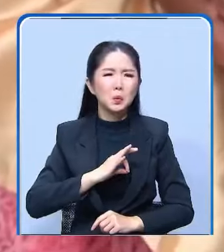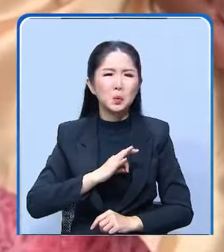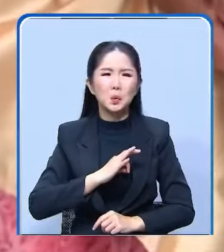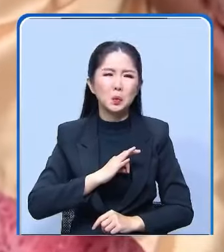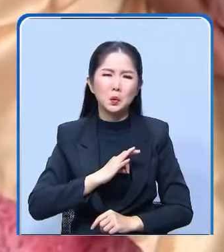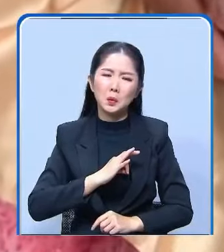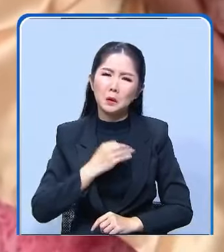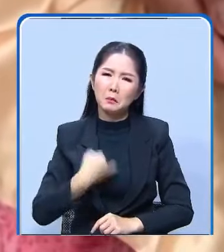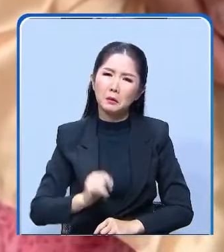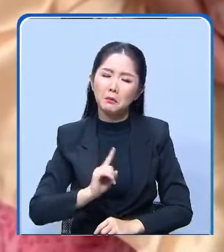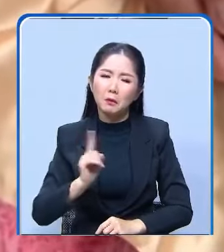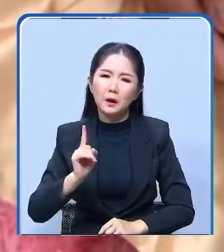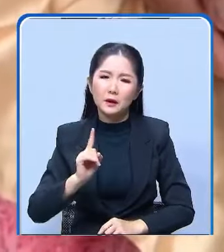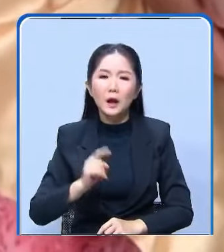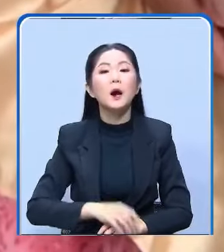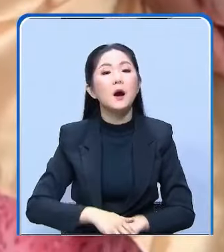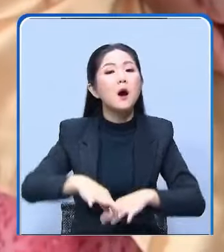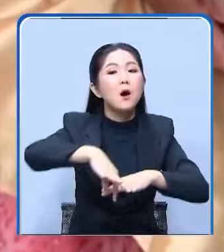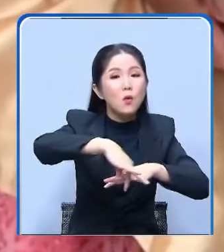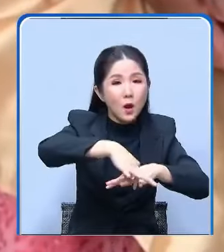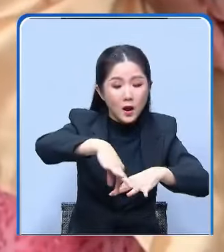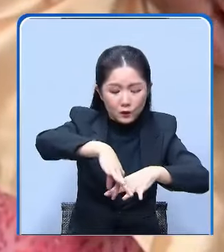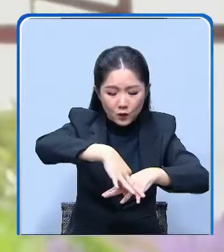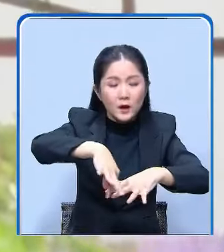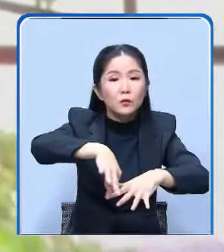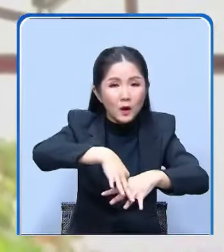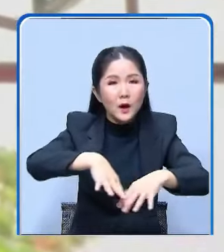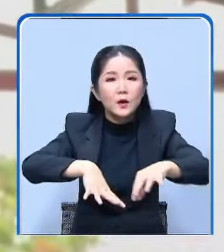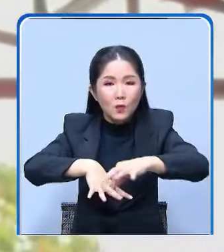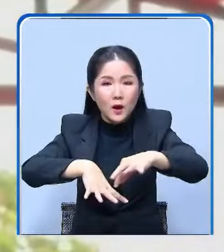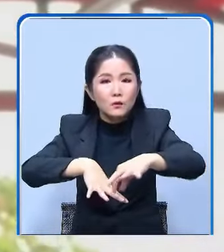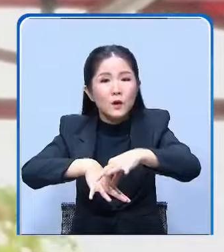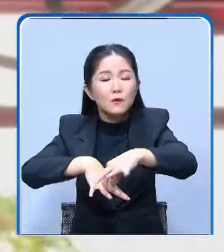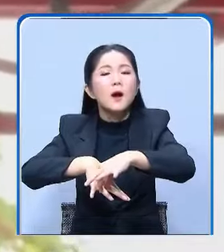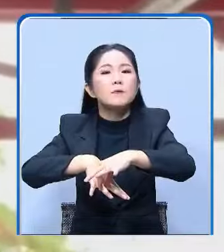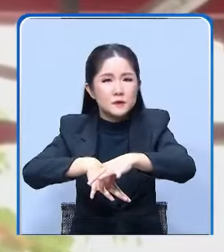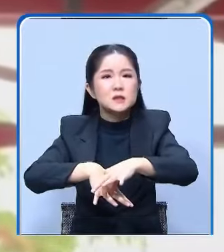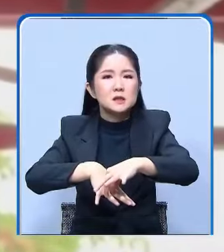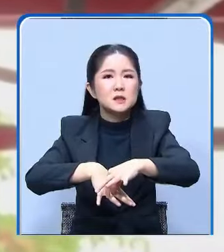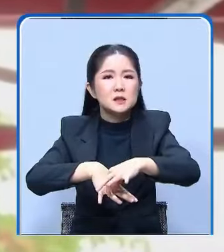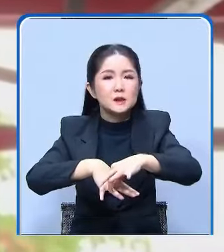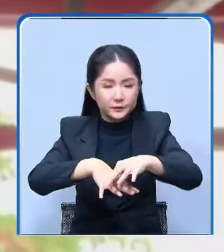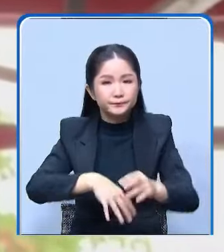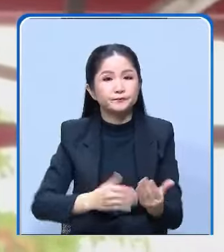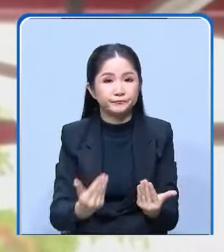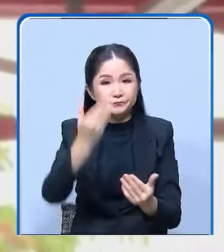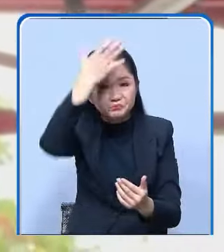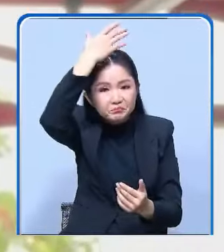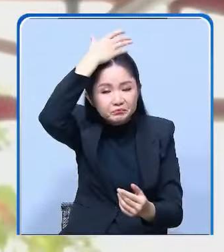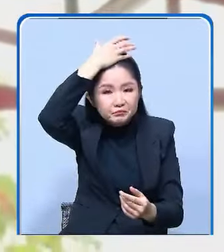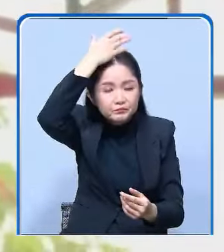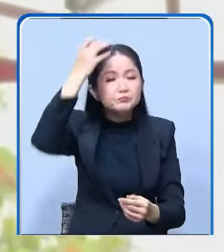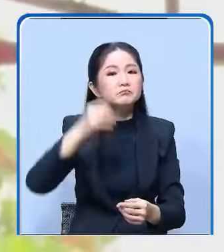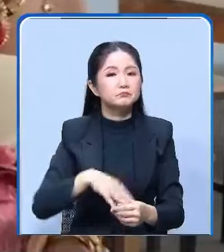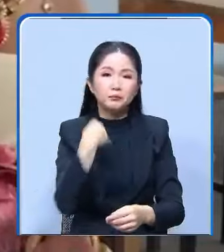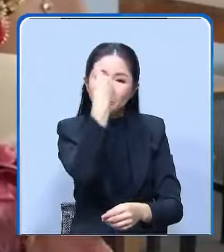ข้องกับพญานาคอะค่ะนี่ค่ะแล้วก็ใช้ในพิธีกรรมด้วยโดยเฉพาะมงกุฎนะบอกว่าถ้าคนไม่มียานจะแต่งกายแบบ